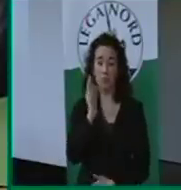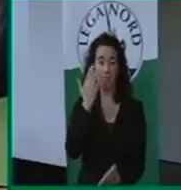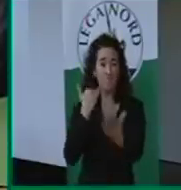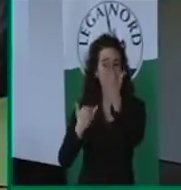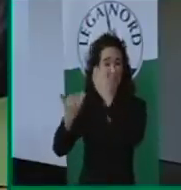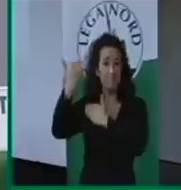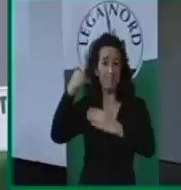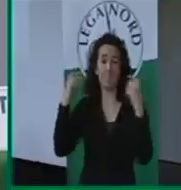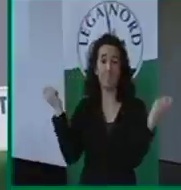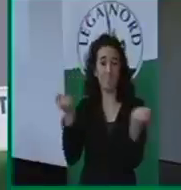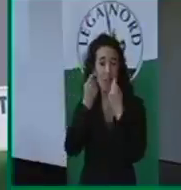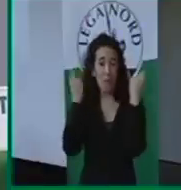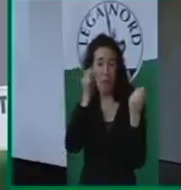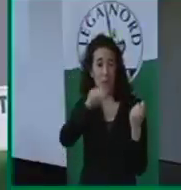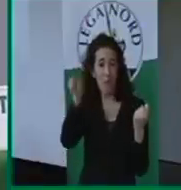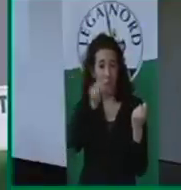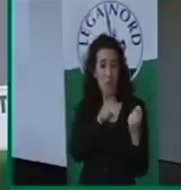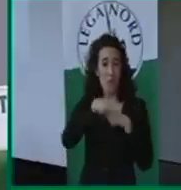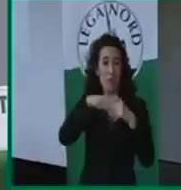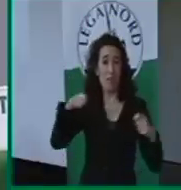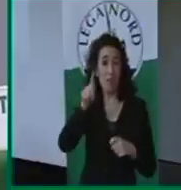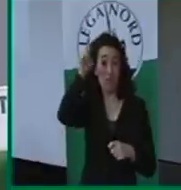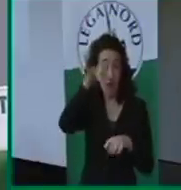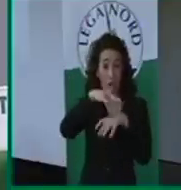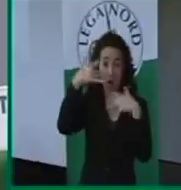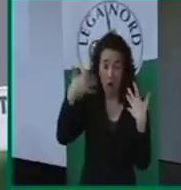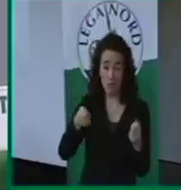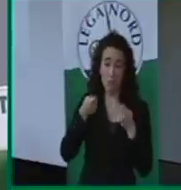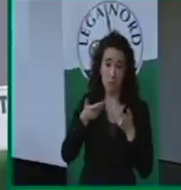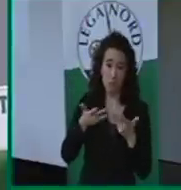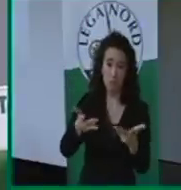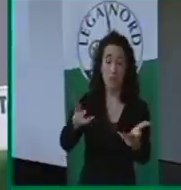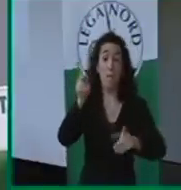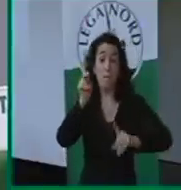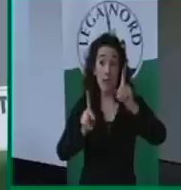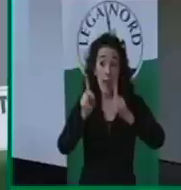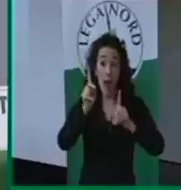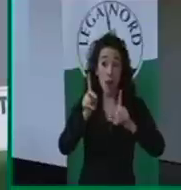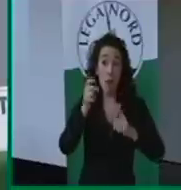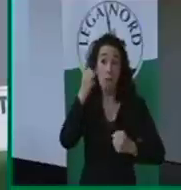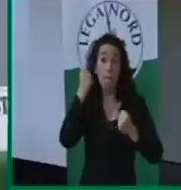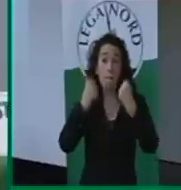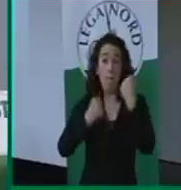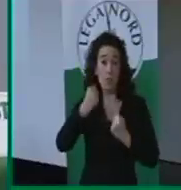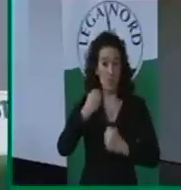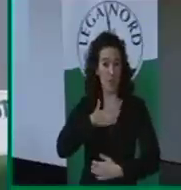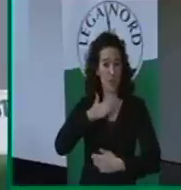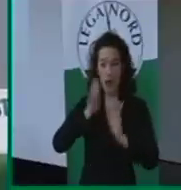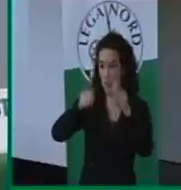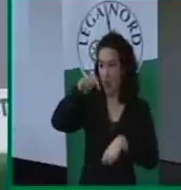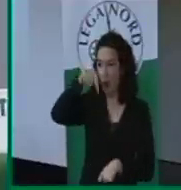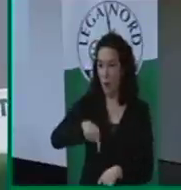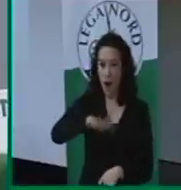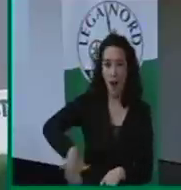tante battaglie della Lega Nord perché da Milano da qua partivano le nostre battaglie oggi parte la